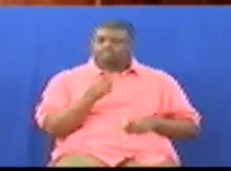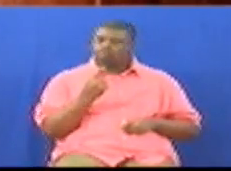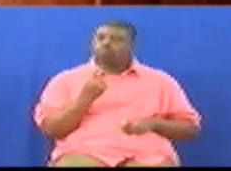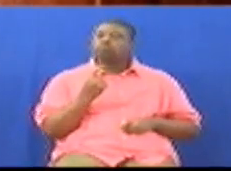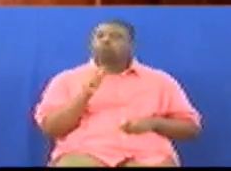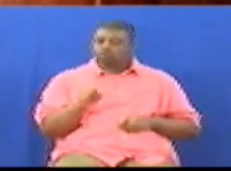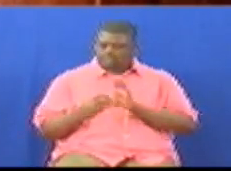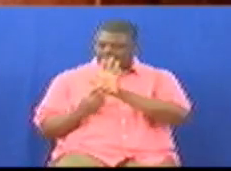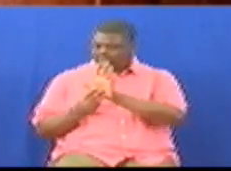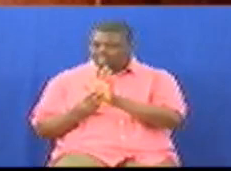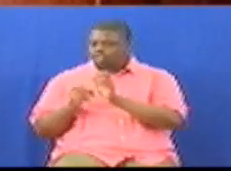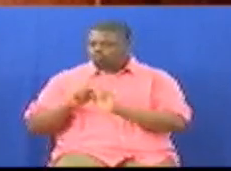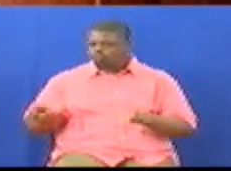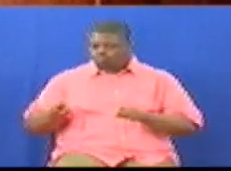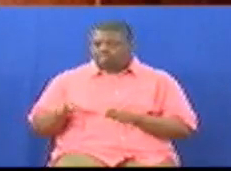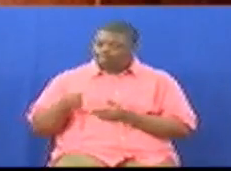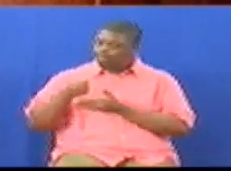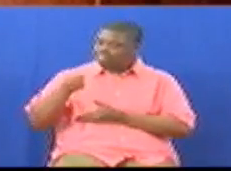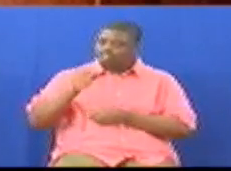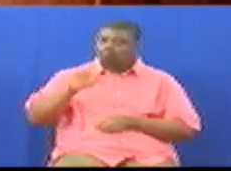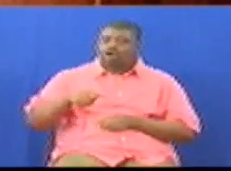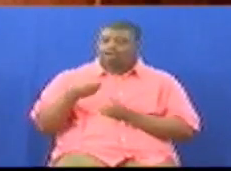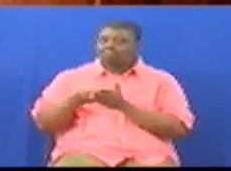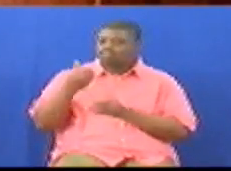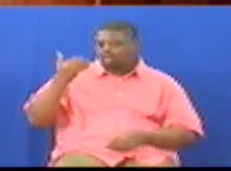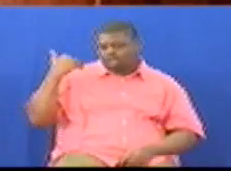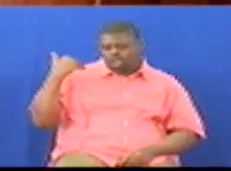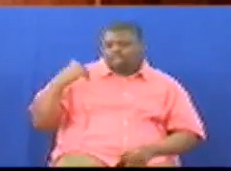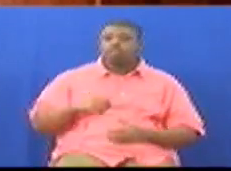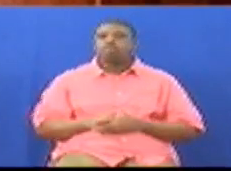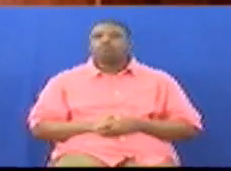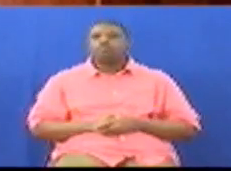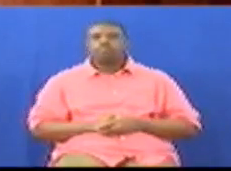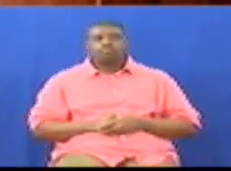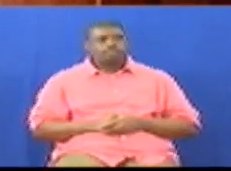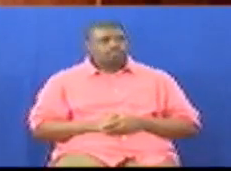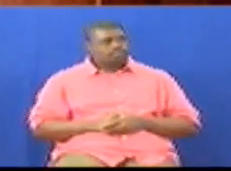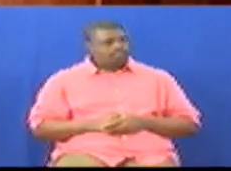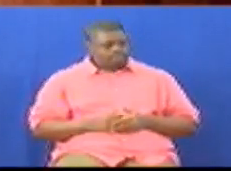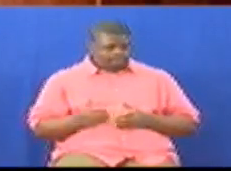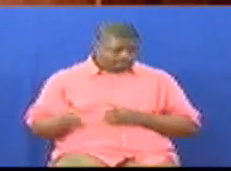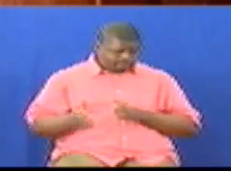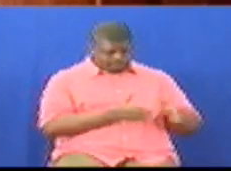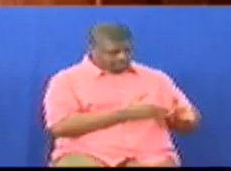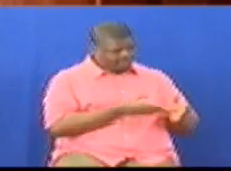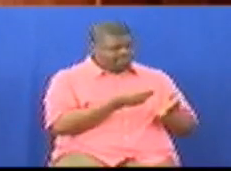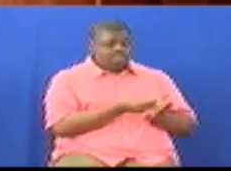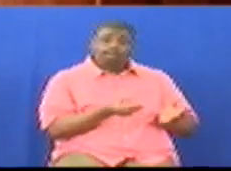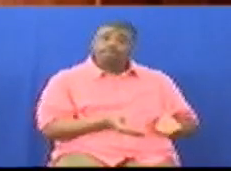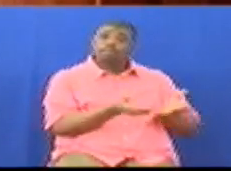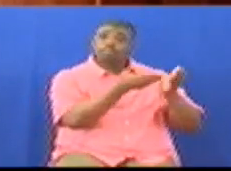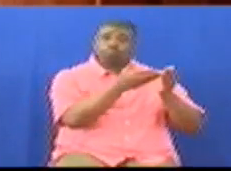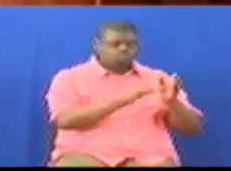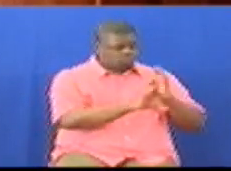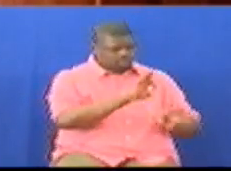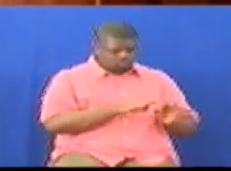11.5% ikilinganishwa na bajeti ya mwaka wa fedha 2020. Kwa upande wa fedha za maendeleo, uchambuzi wa kamati umebaini